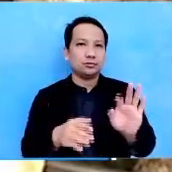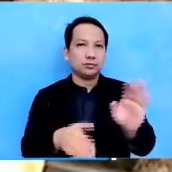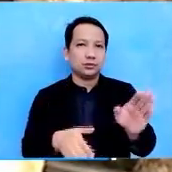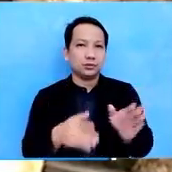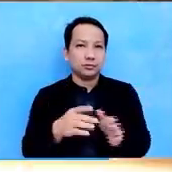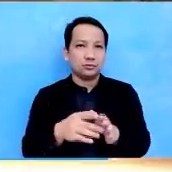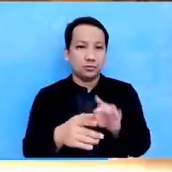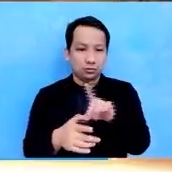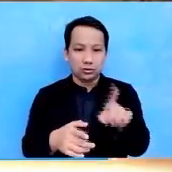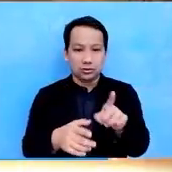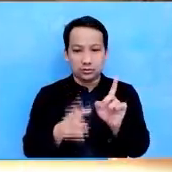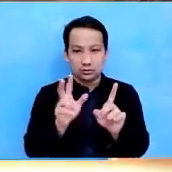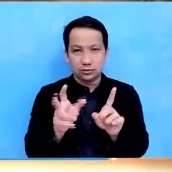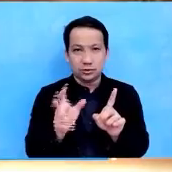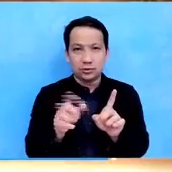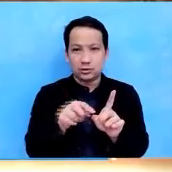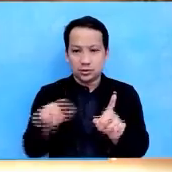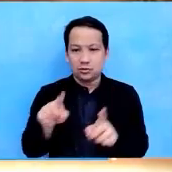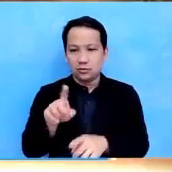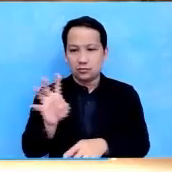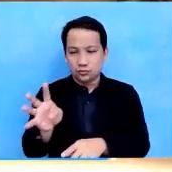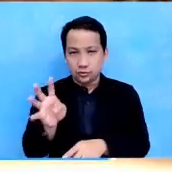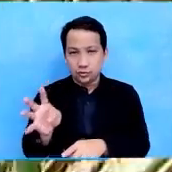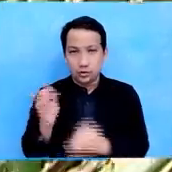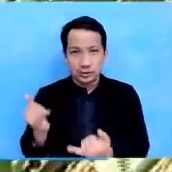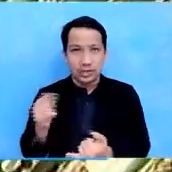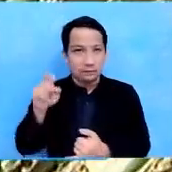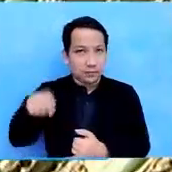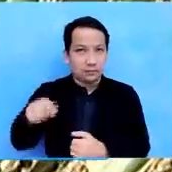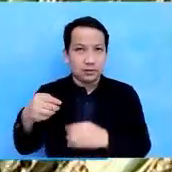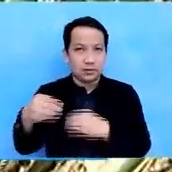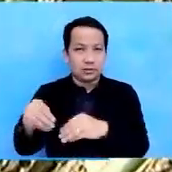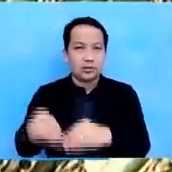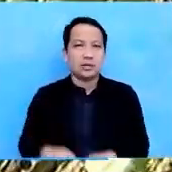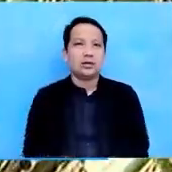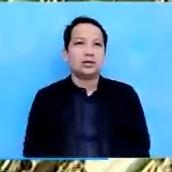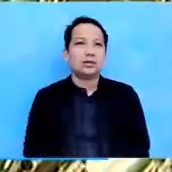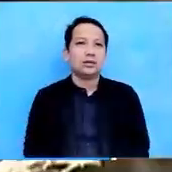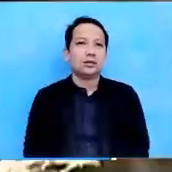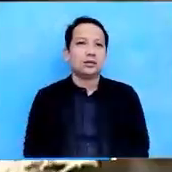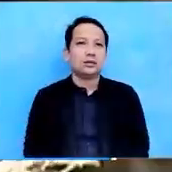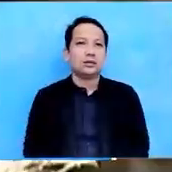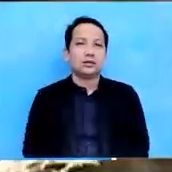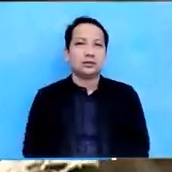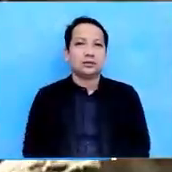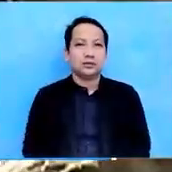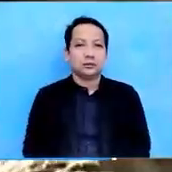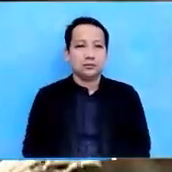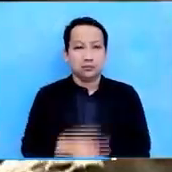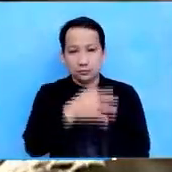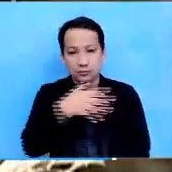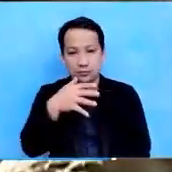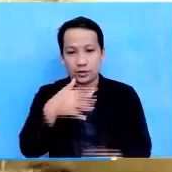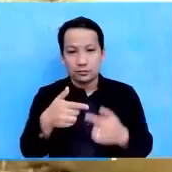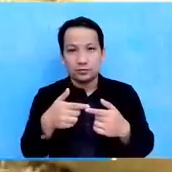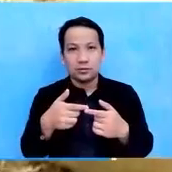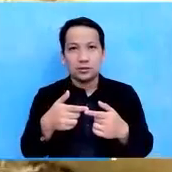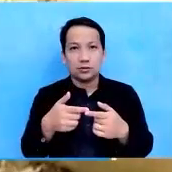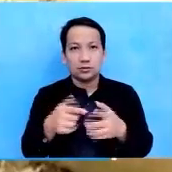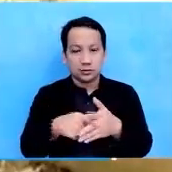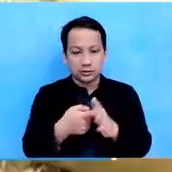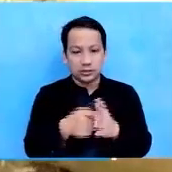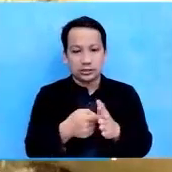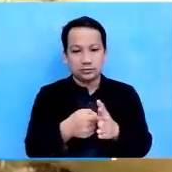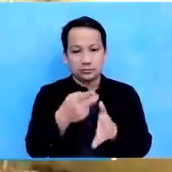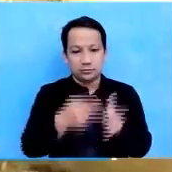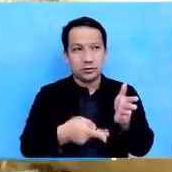130 hanggang 140 pesos na sibuyas sa merkado. Yung farm gate kasi nakuha ngayon between 50 to 120 per kilo. Pag lumagpas